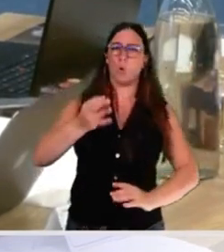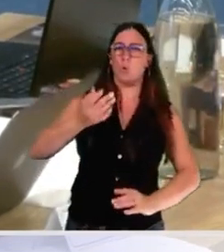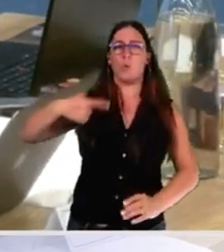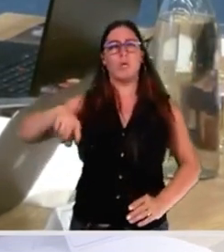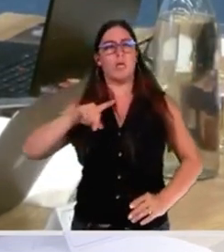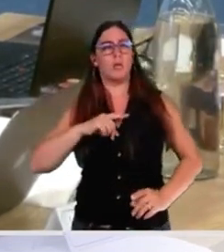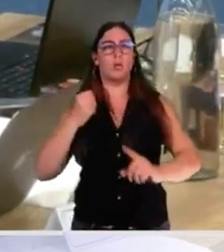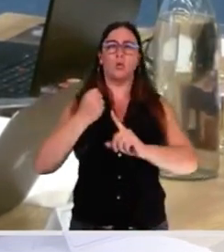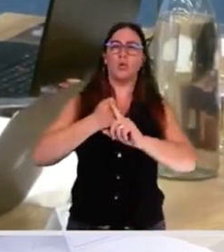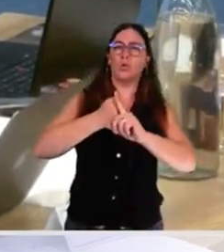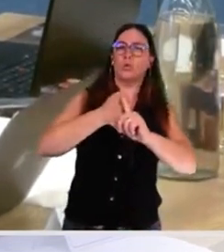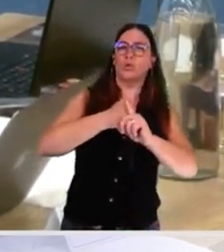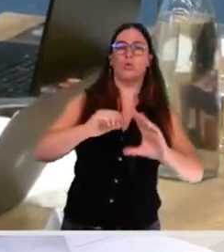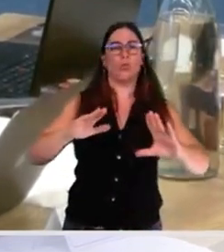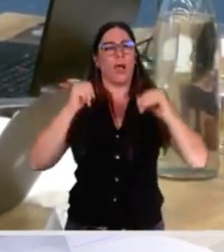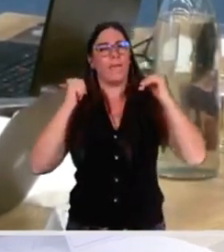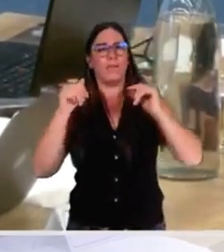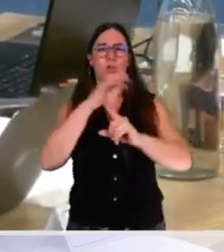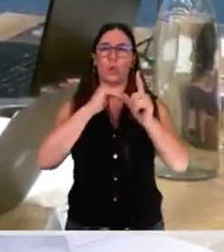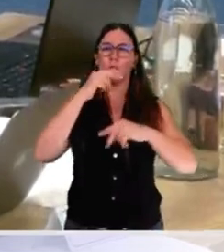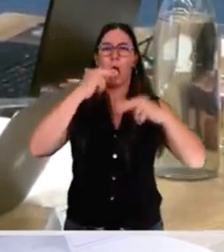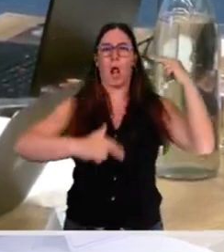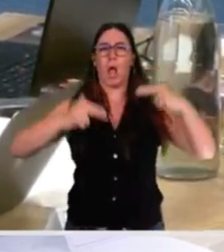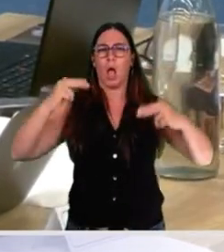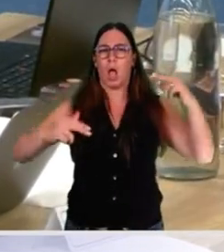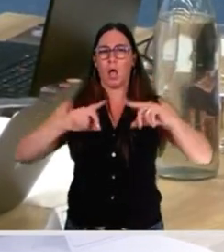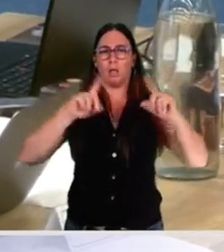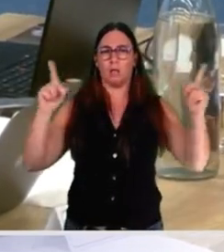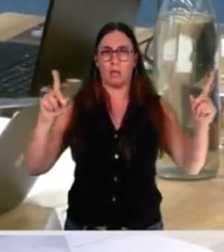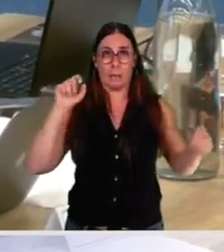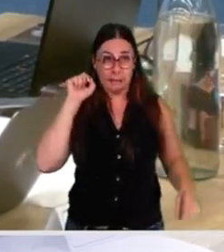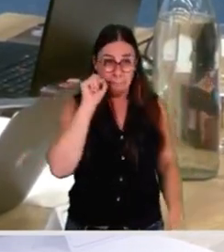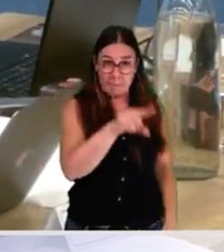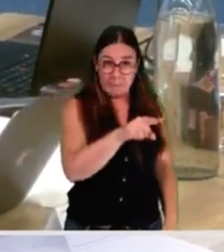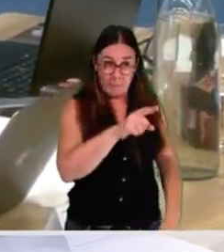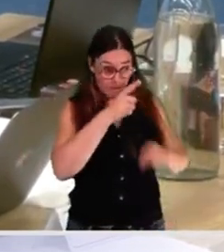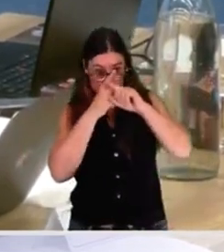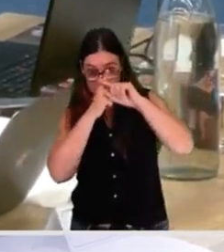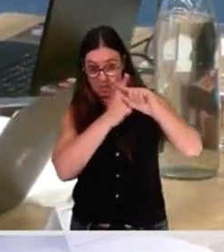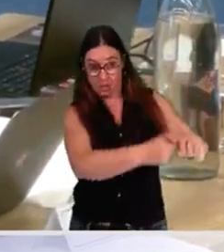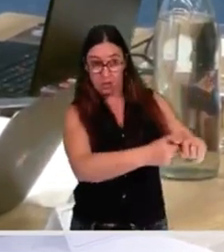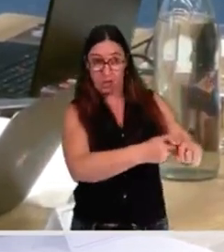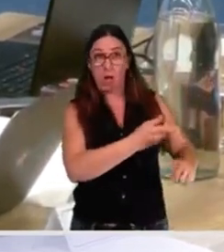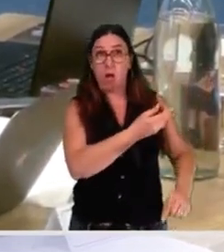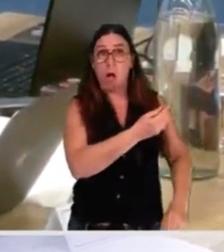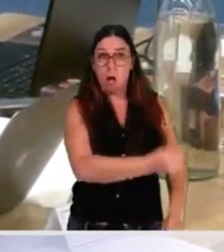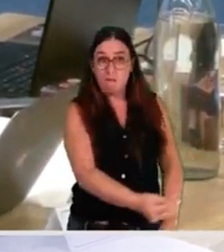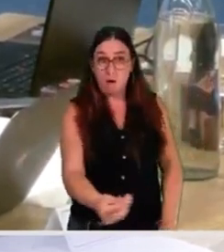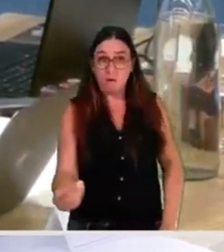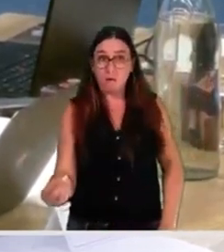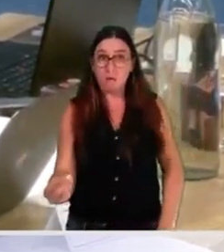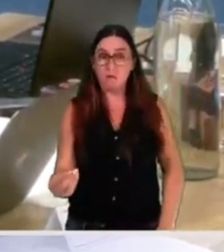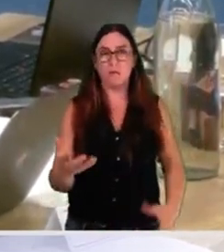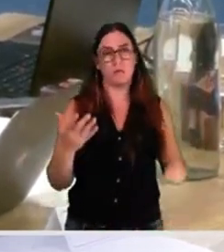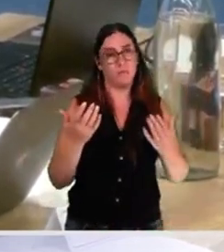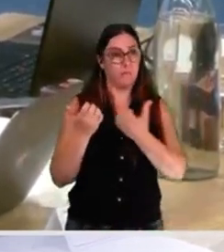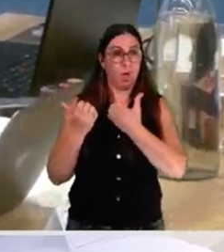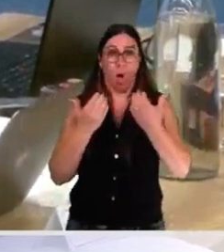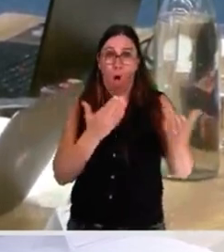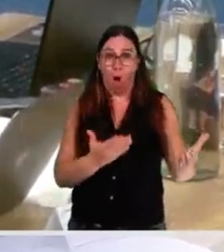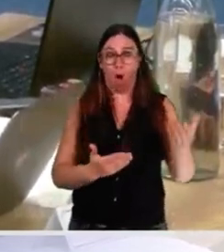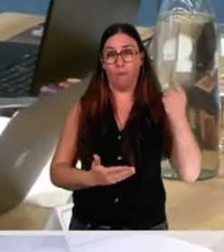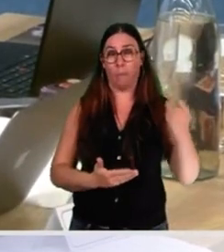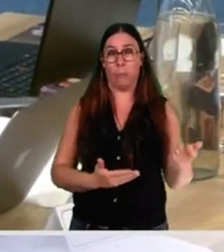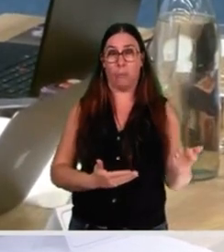contre la reproduction des inégalités sociales, alors que là, s'agissant de l'enfance, les offres sont plus